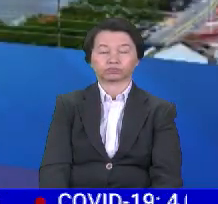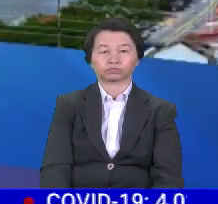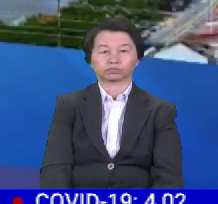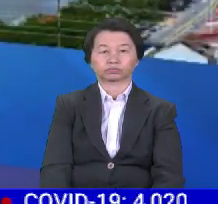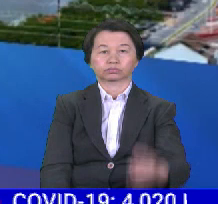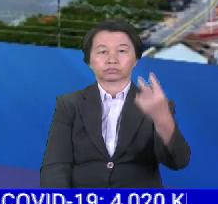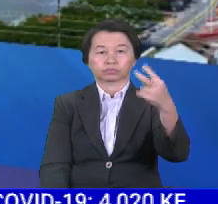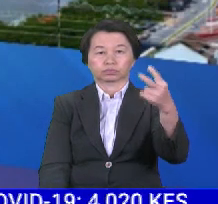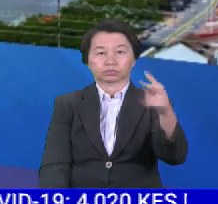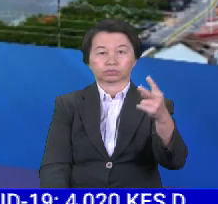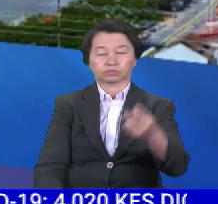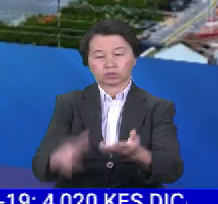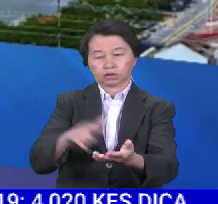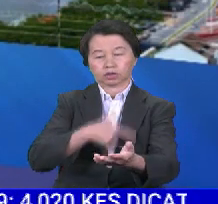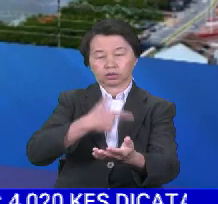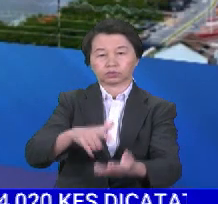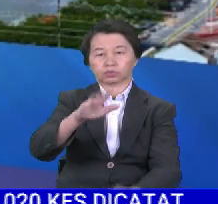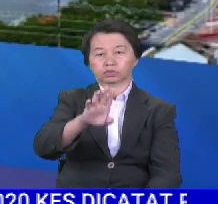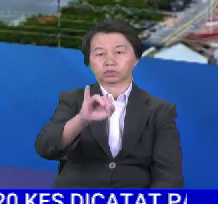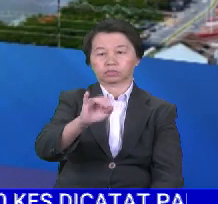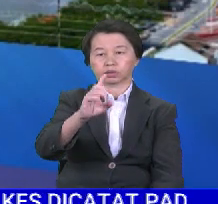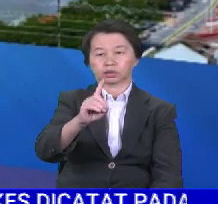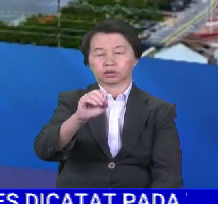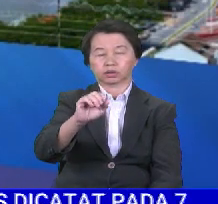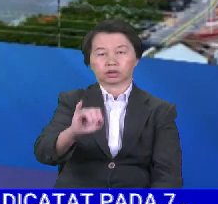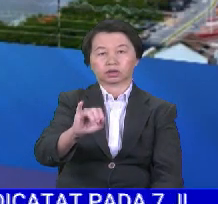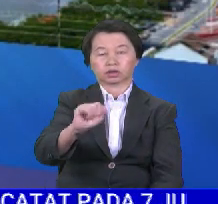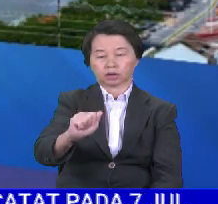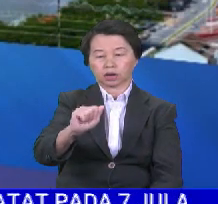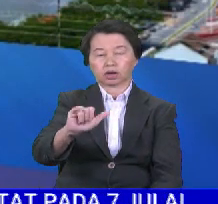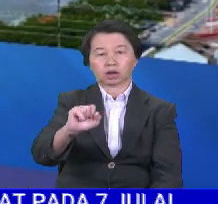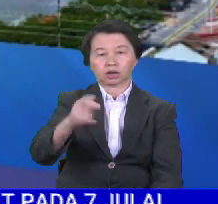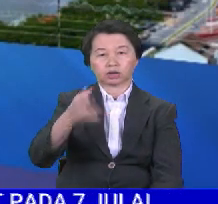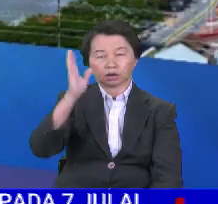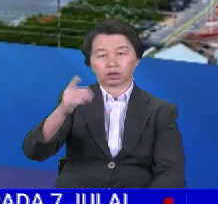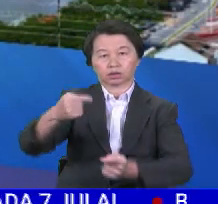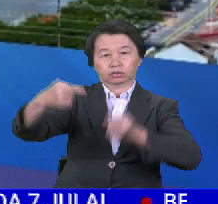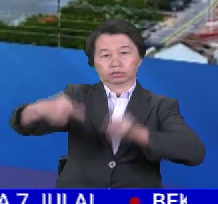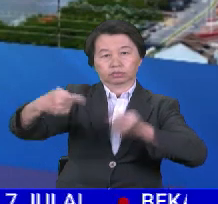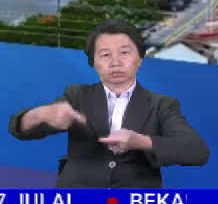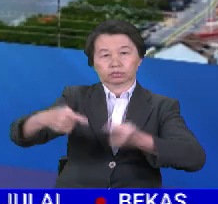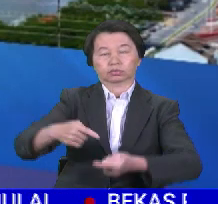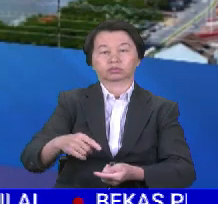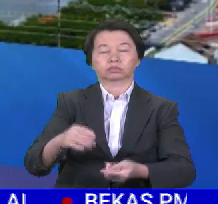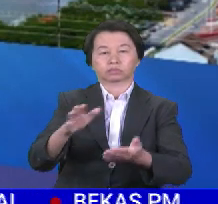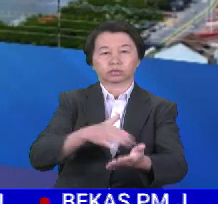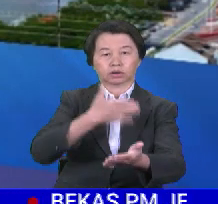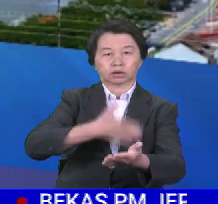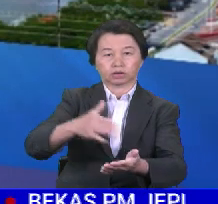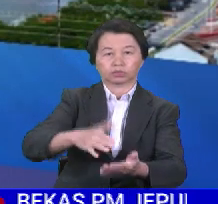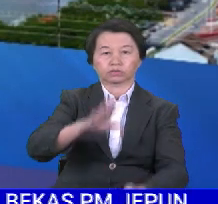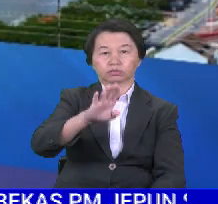Sebanyak 12 karya lagu bidayuh pelbagai genre akan dipertandingkan pada Malam Anugerah Carta Lagu Bidayuh